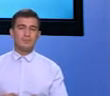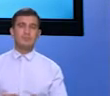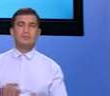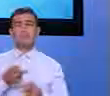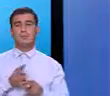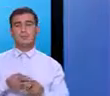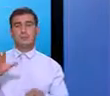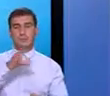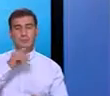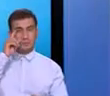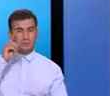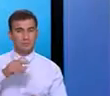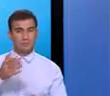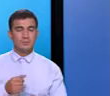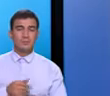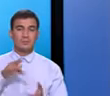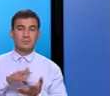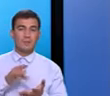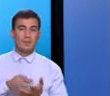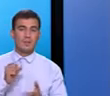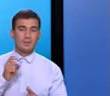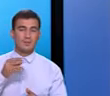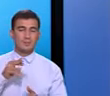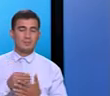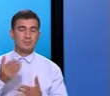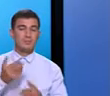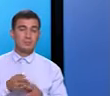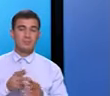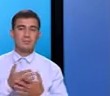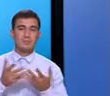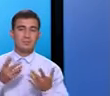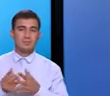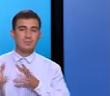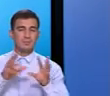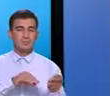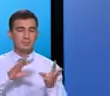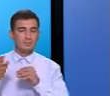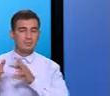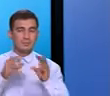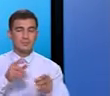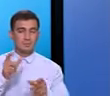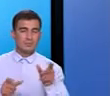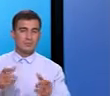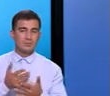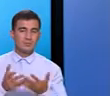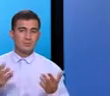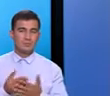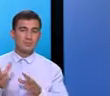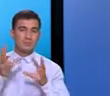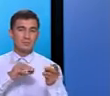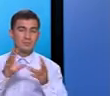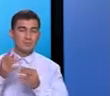Sizga ma'lum, O'rta Osiyoda asosan o'troq aholi va ko'chmanchi qabilalar yashar edi. Ko'chmanchilardan